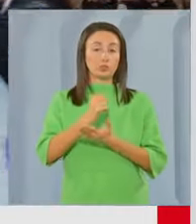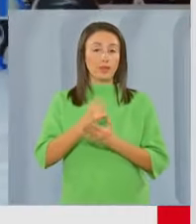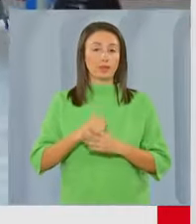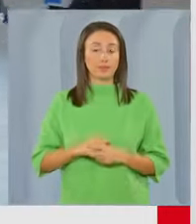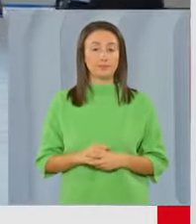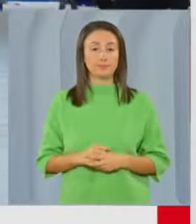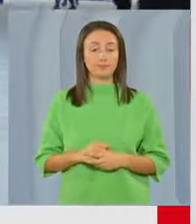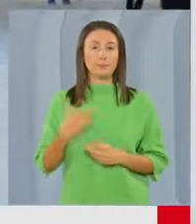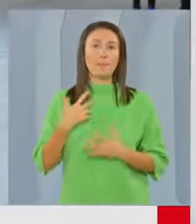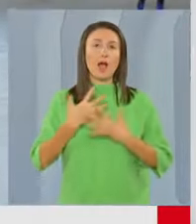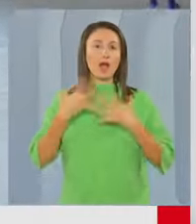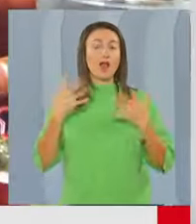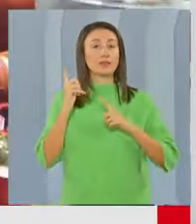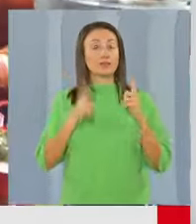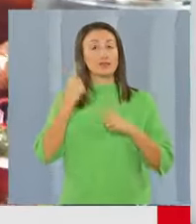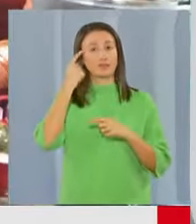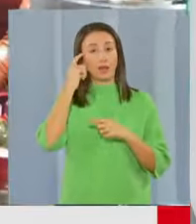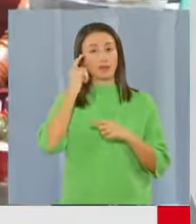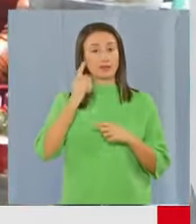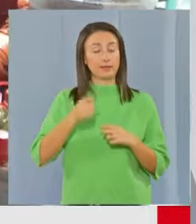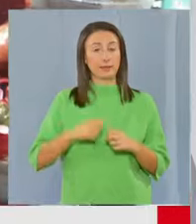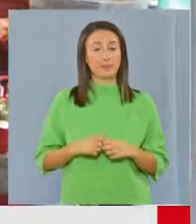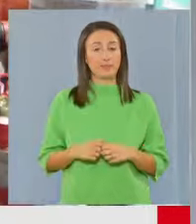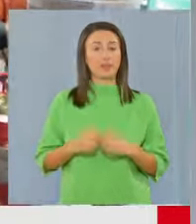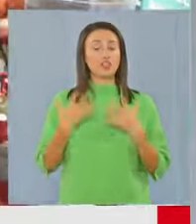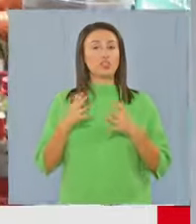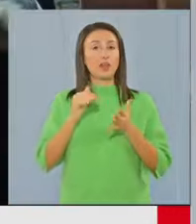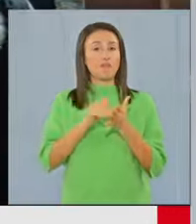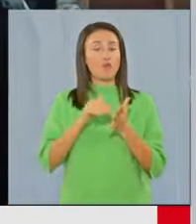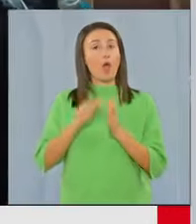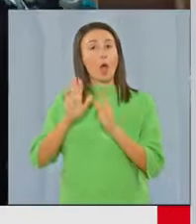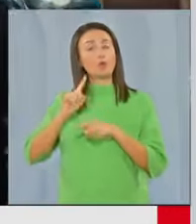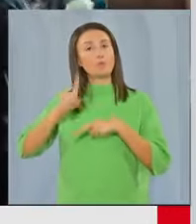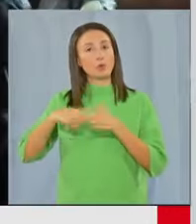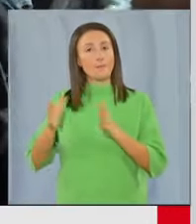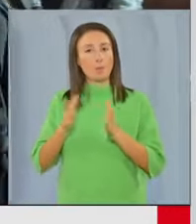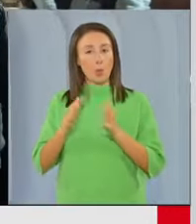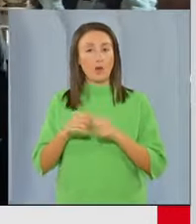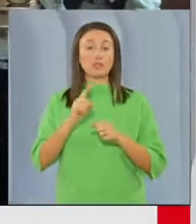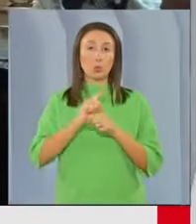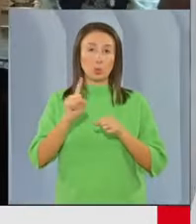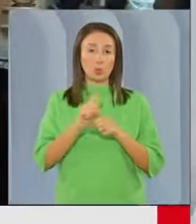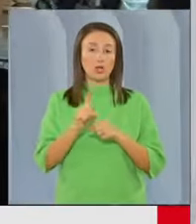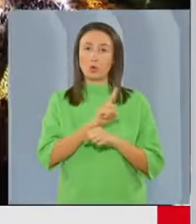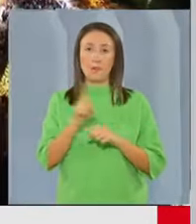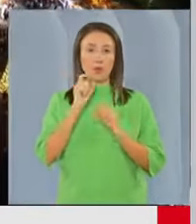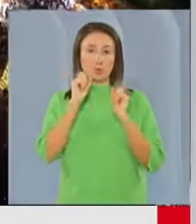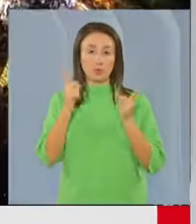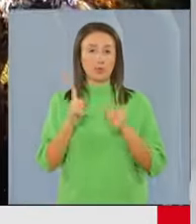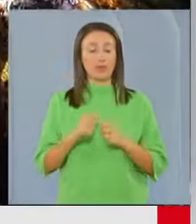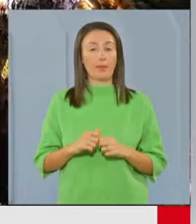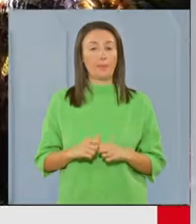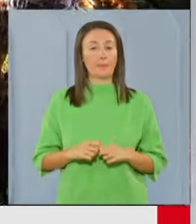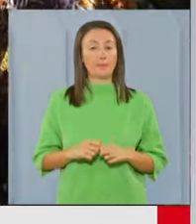mai clar dacă s ar gândi ce nevoi au în perioada următoare lucrurile nu i ar mai surprinde și ar